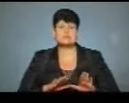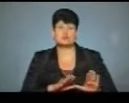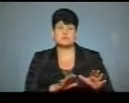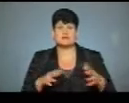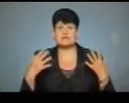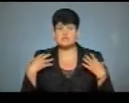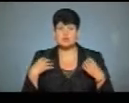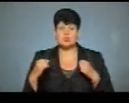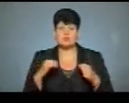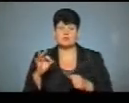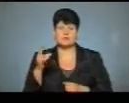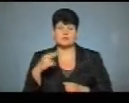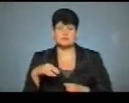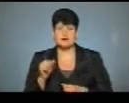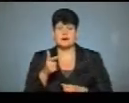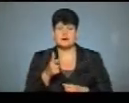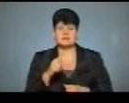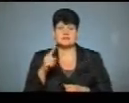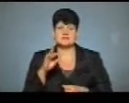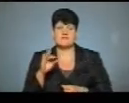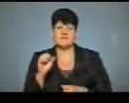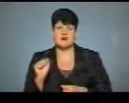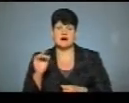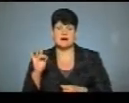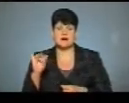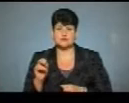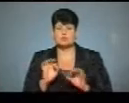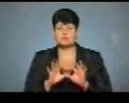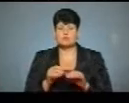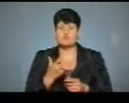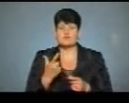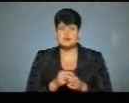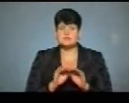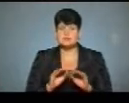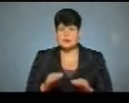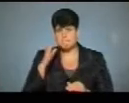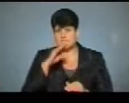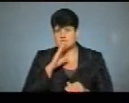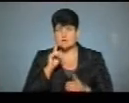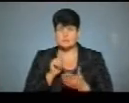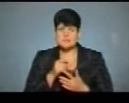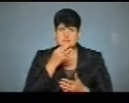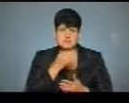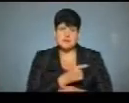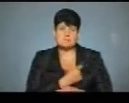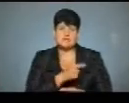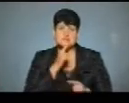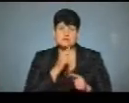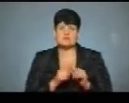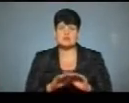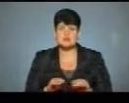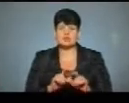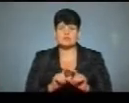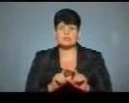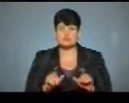управління освіти облдержадміністрації Ганна Зварич розповідає, про вакцинацію дітей батьки повинні повідомити медсестру у дитячому садку чи